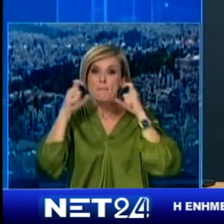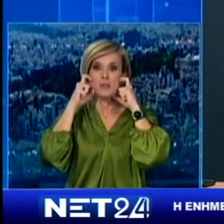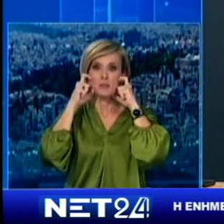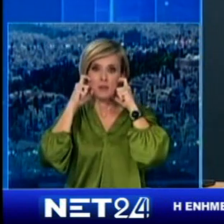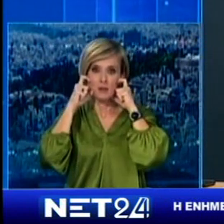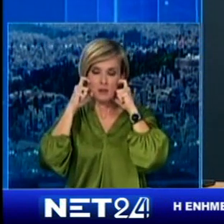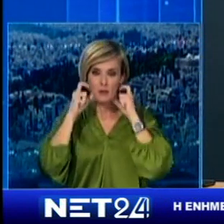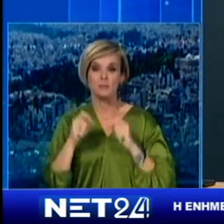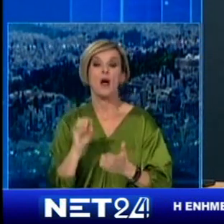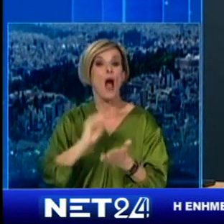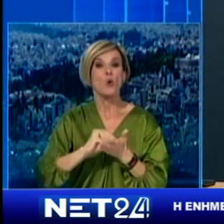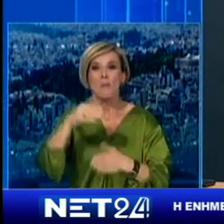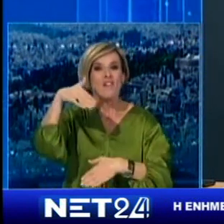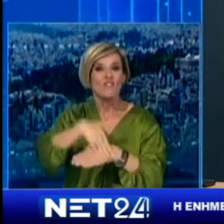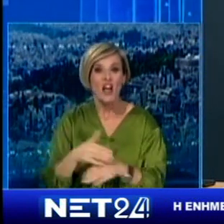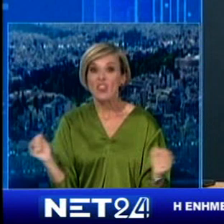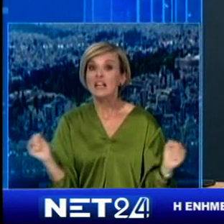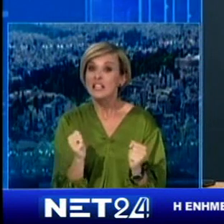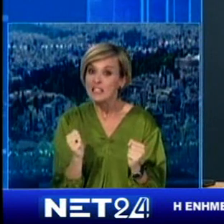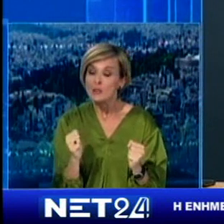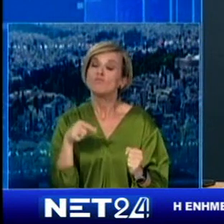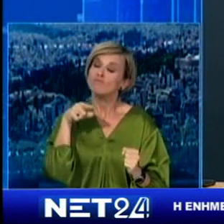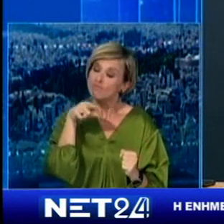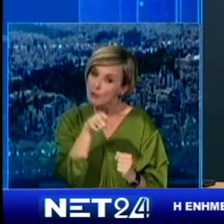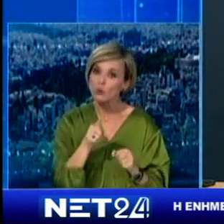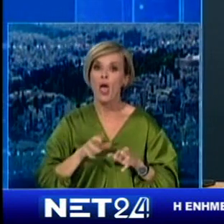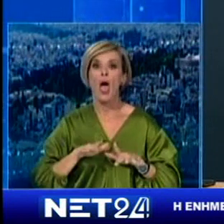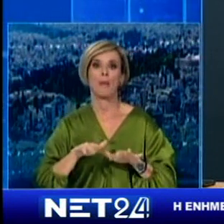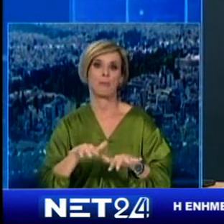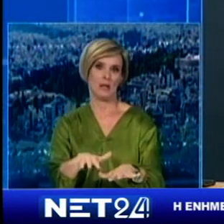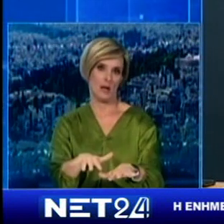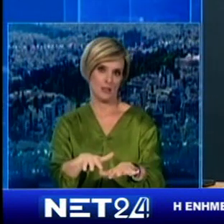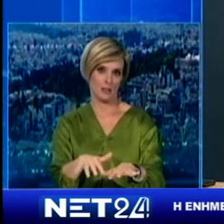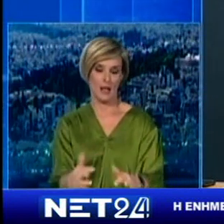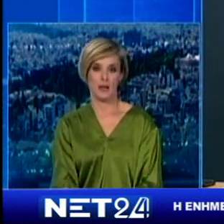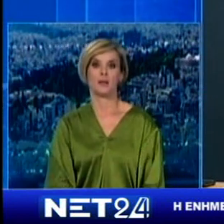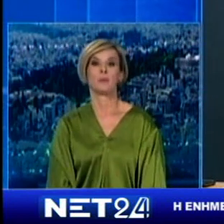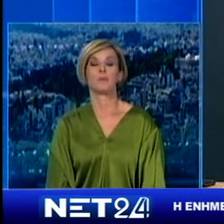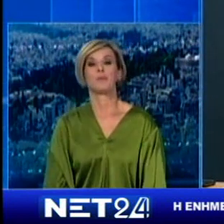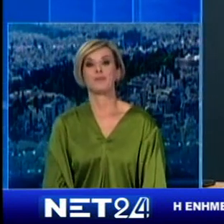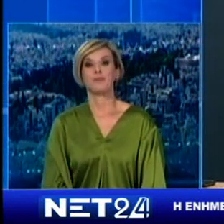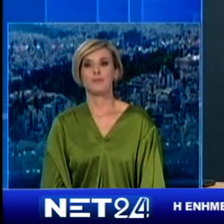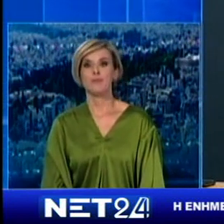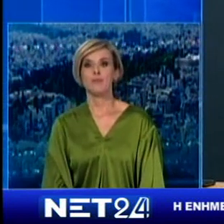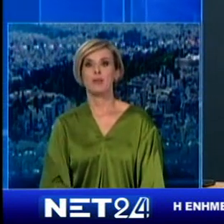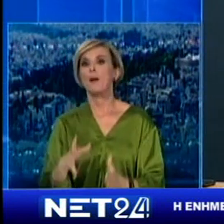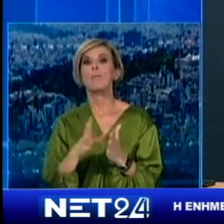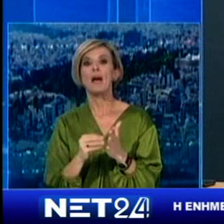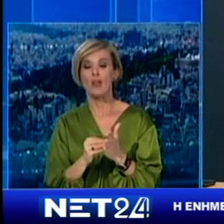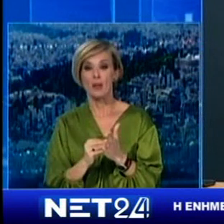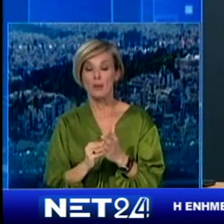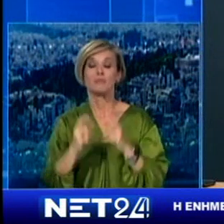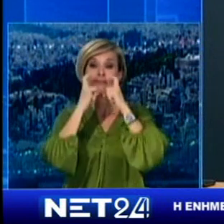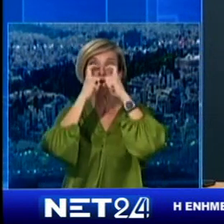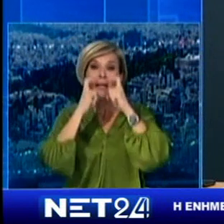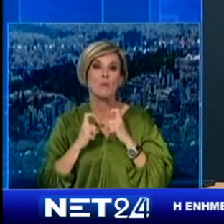βαθμών Κελσίου. Να υπενθυμίσουμε ότι η πιθανότητα μετάδοσης από έναν φορέα που δεν χρησιμοποιεί μάσκα σε κλειστό χώρο